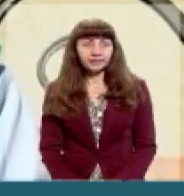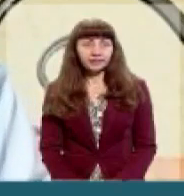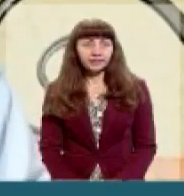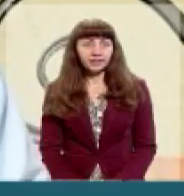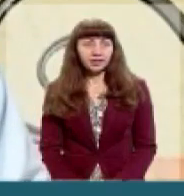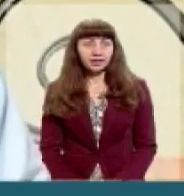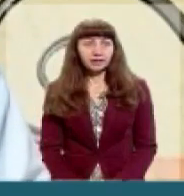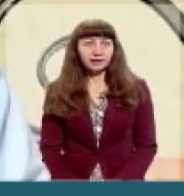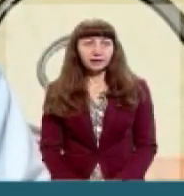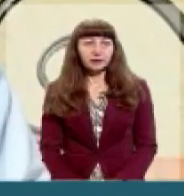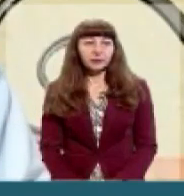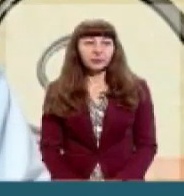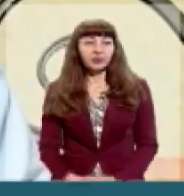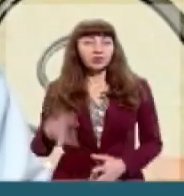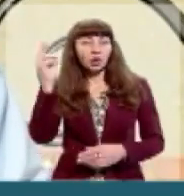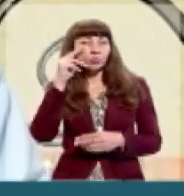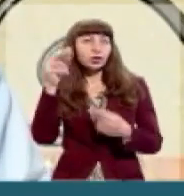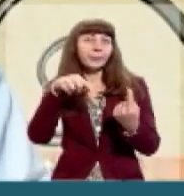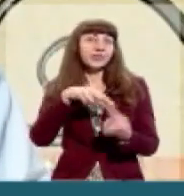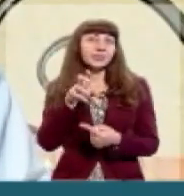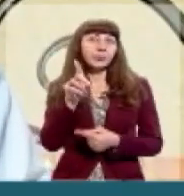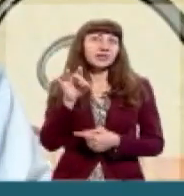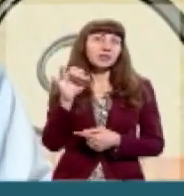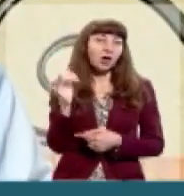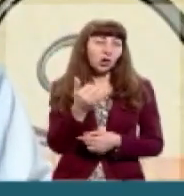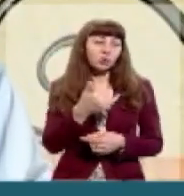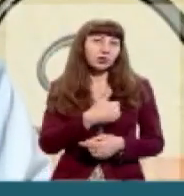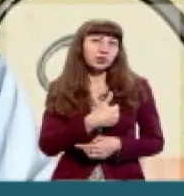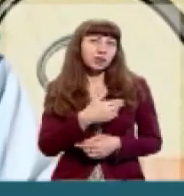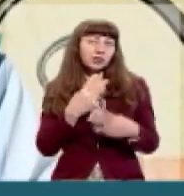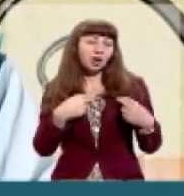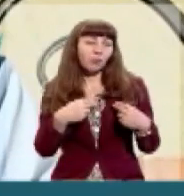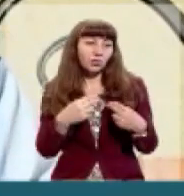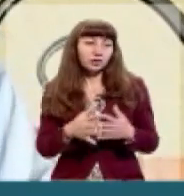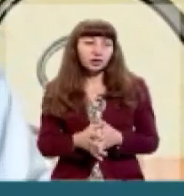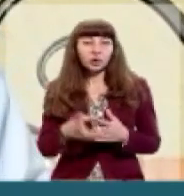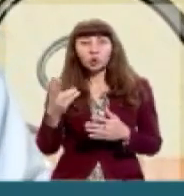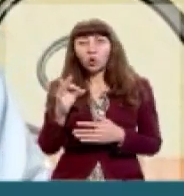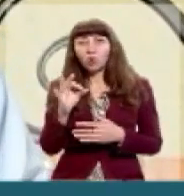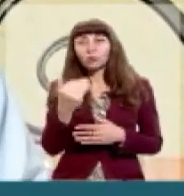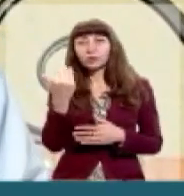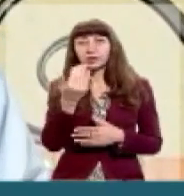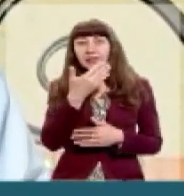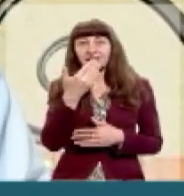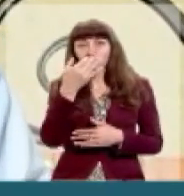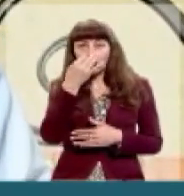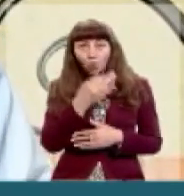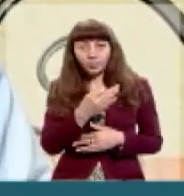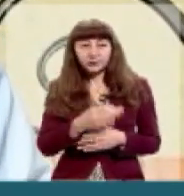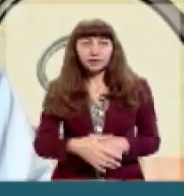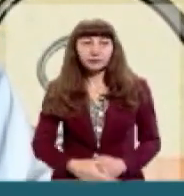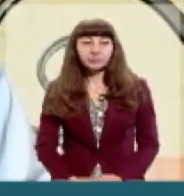жас мамандар өздерін Елордада жұмыс атқарғысы келетін шығар. Ол жақта мысалға қызметкерлерге